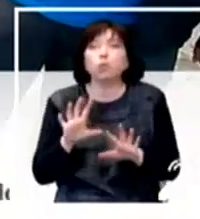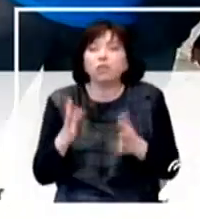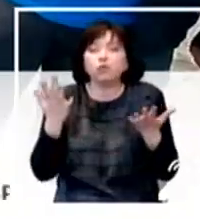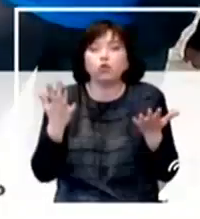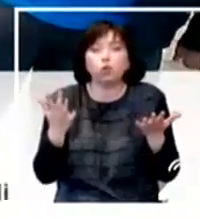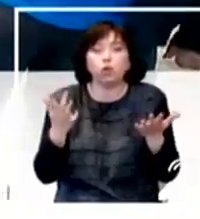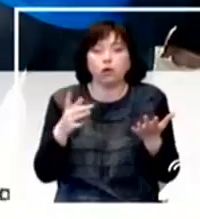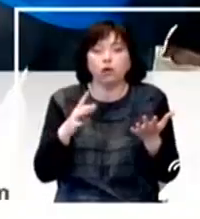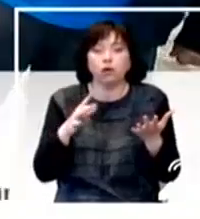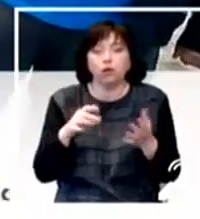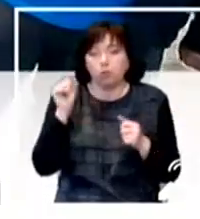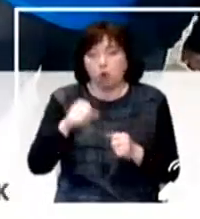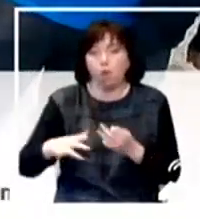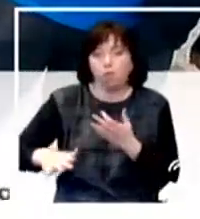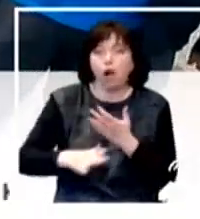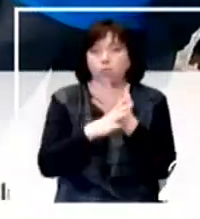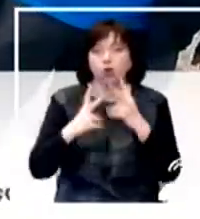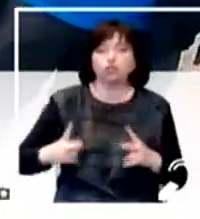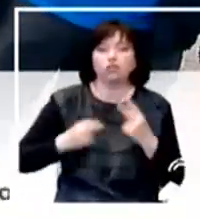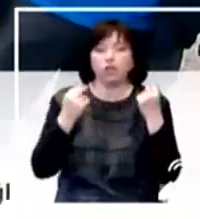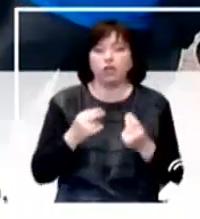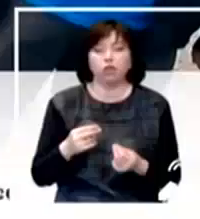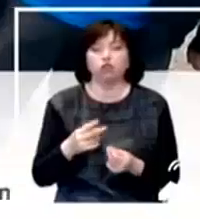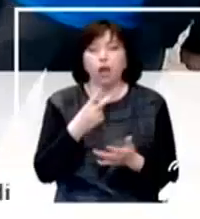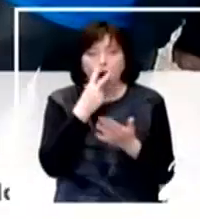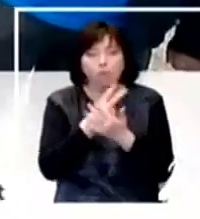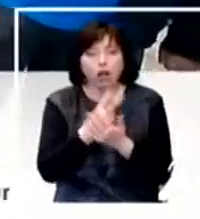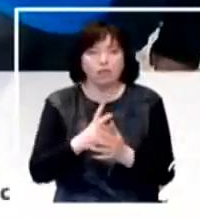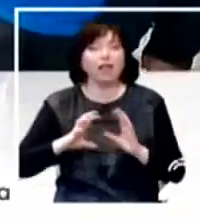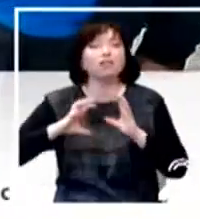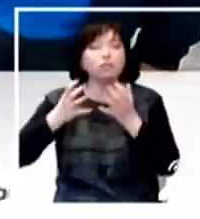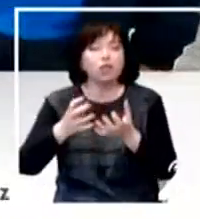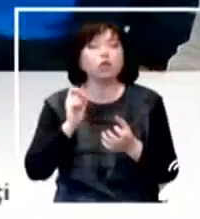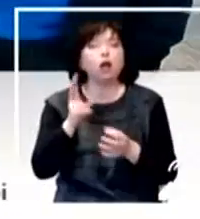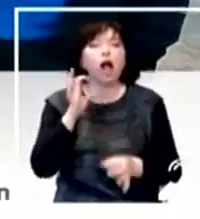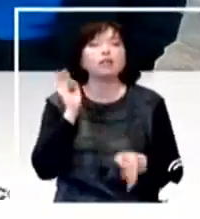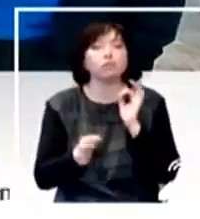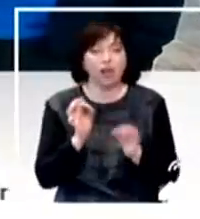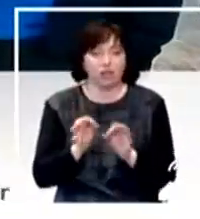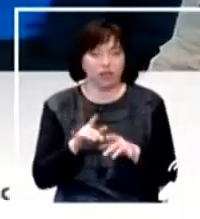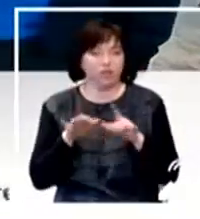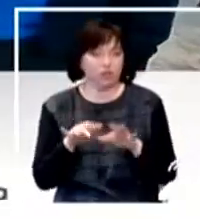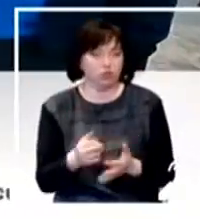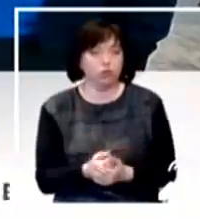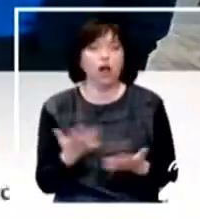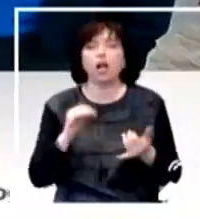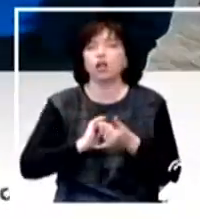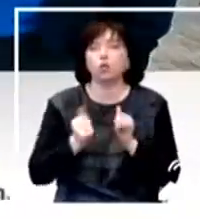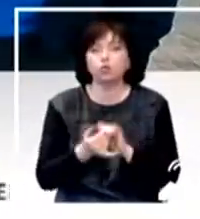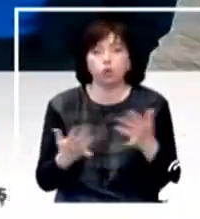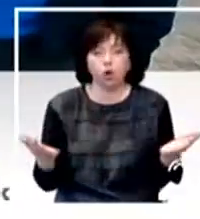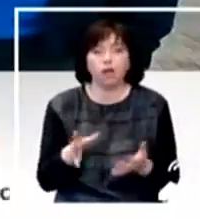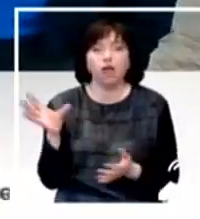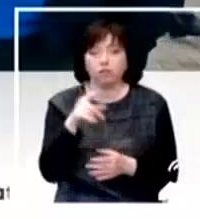forma o echipă astfel încât să putem să arătăm lumii ce se întâmplă în țara noastră. Care sunt condițiile? Toată lumea